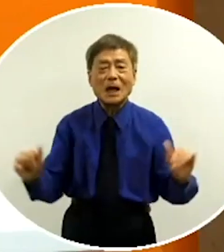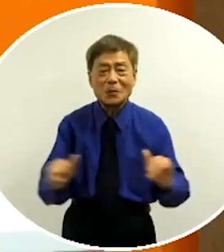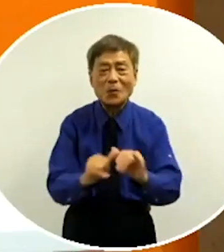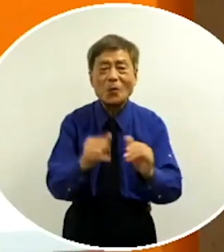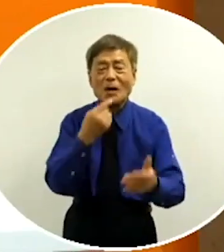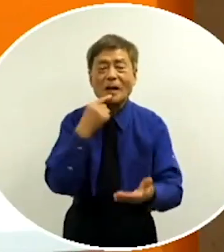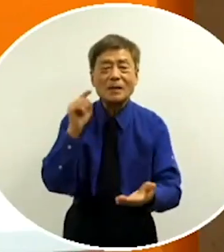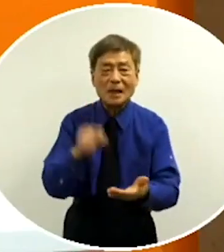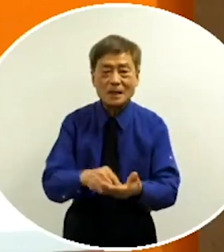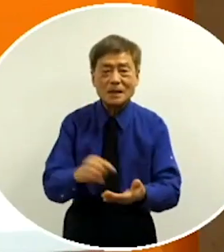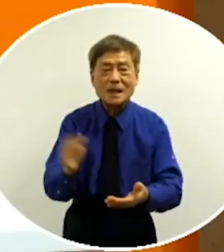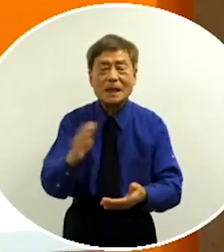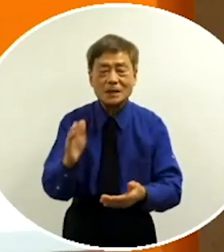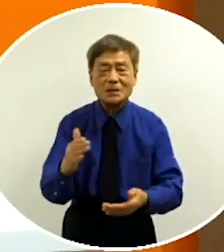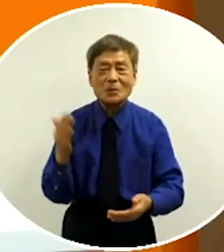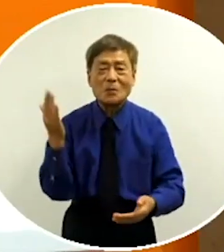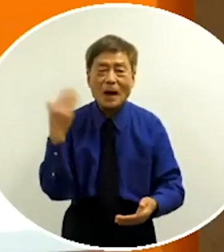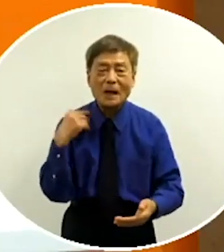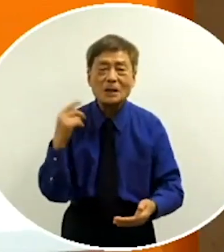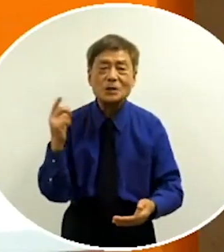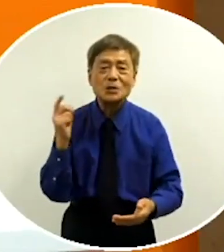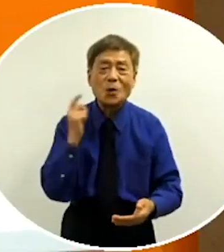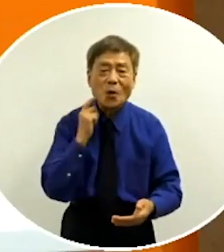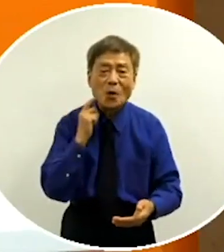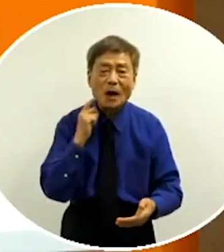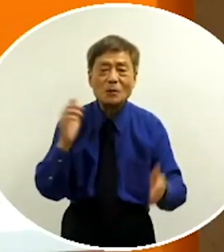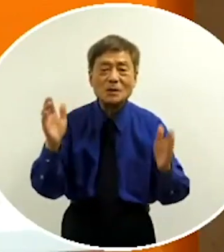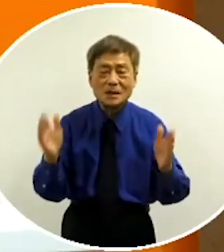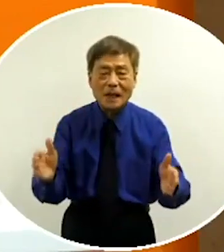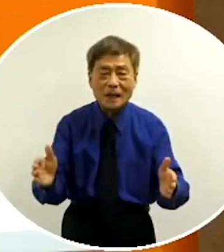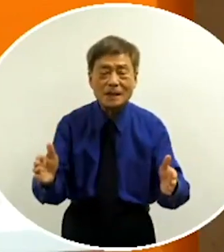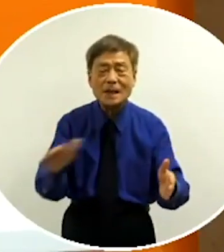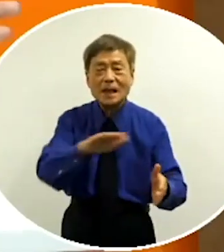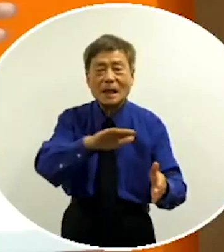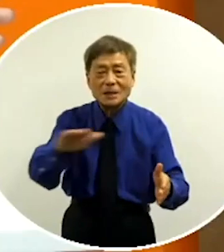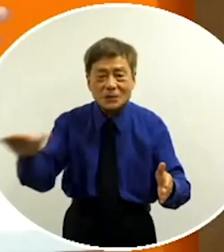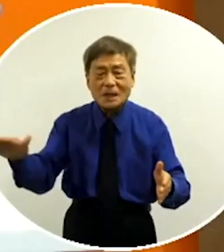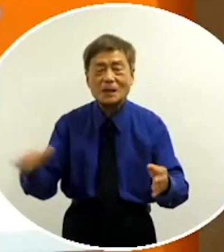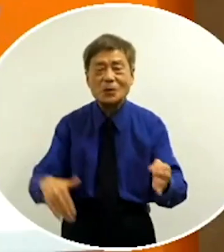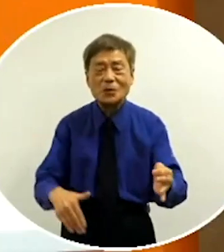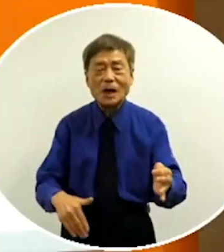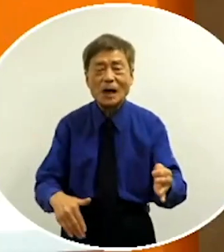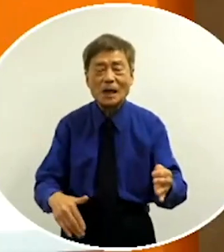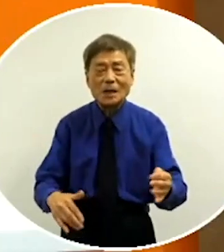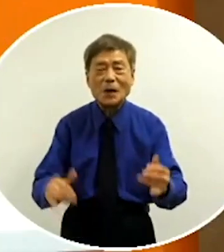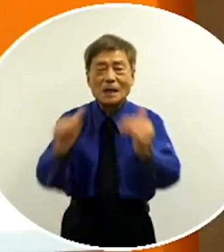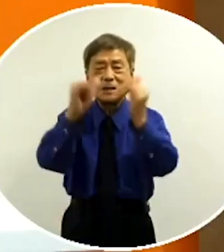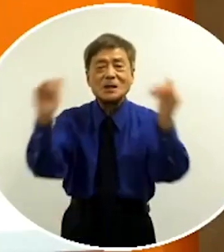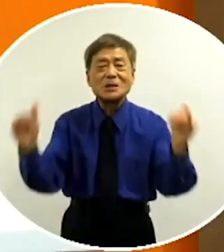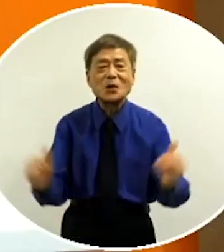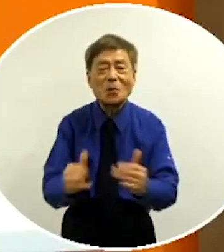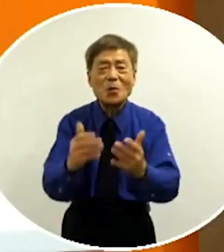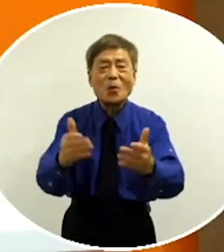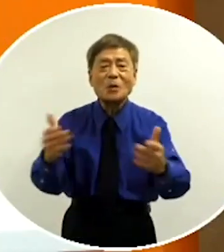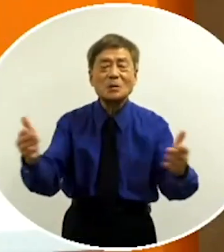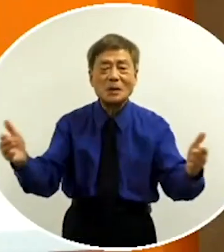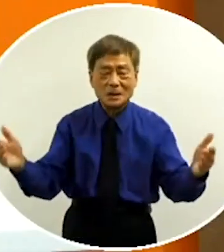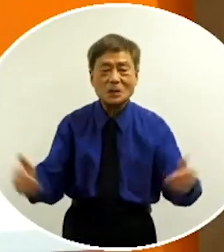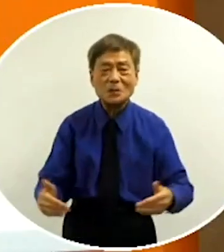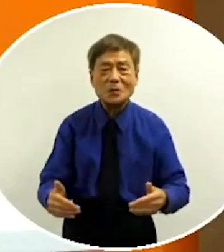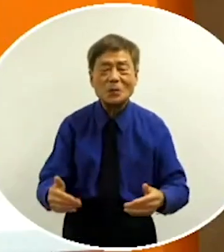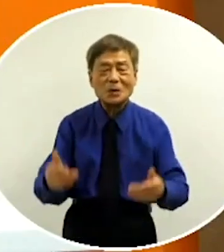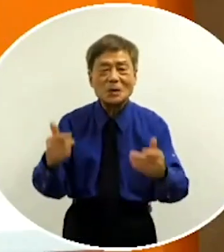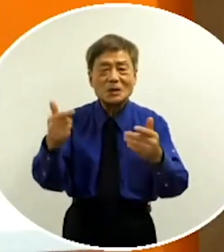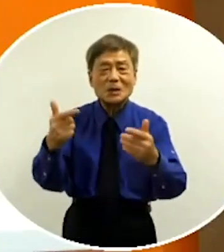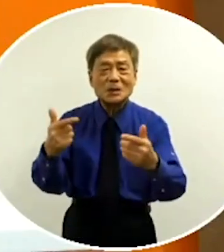昭和の時代ってすごくシンプルで人口は増えるし経済は成長するしみんな正社員だし毎年給料上がる